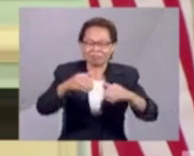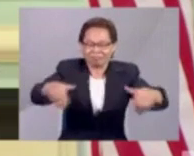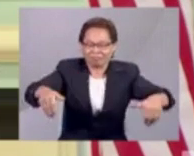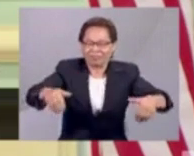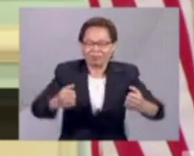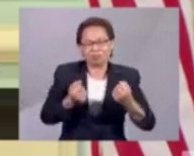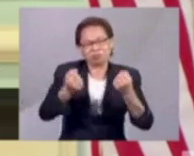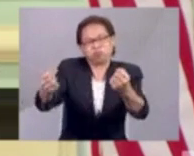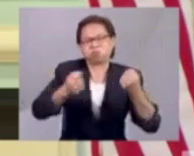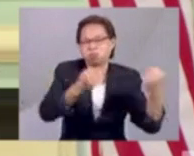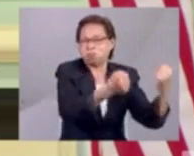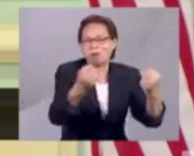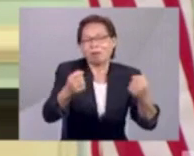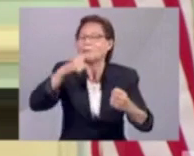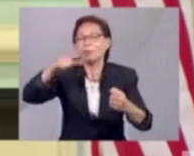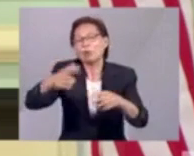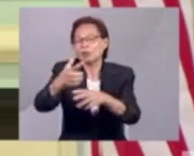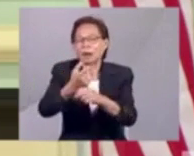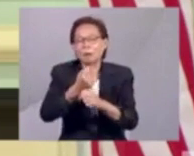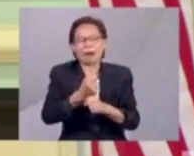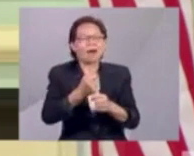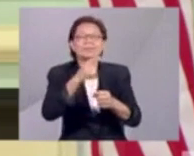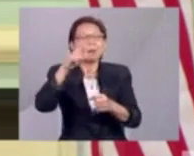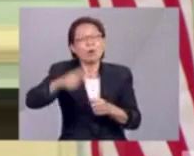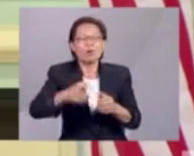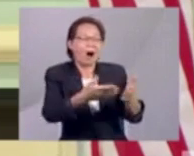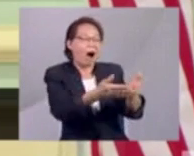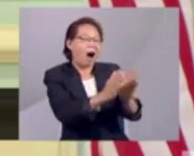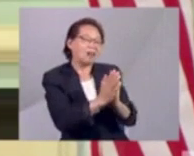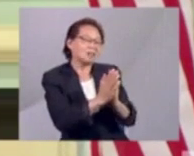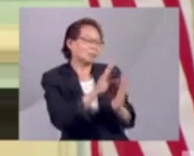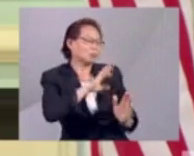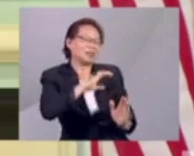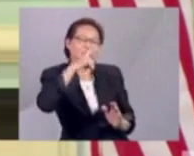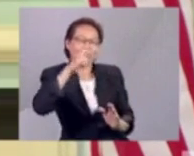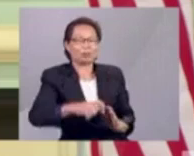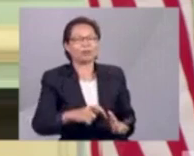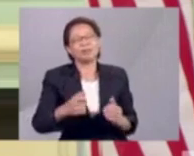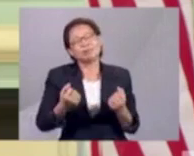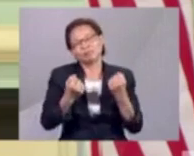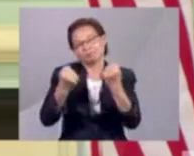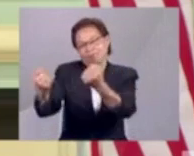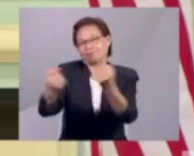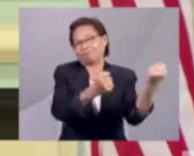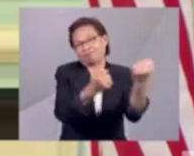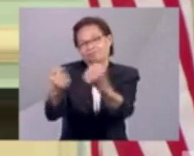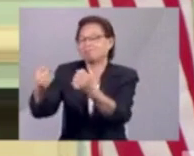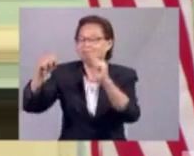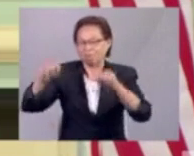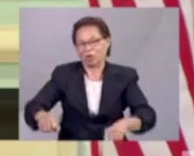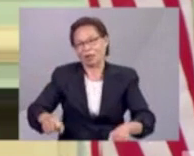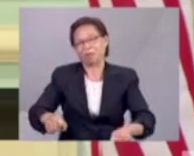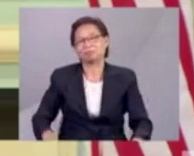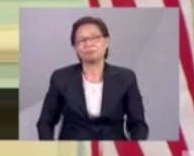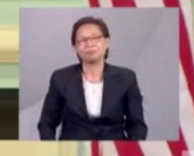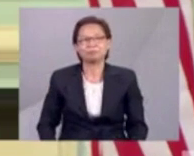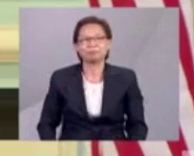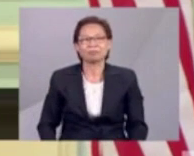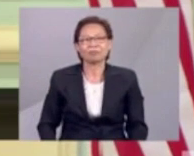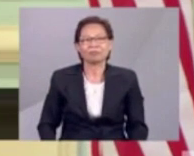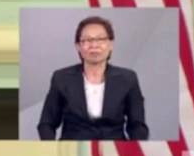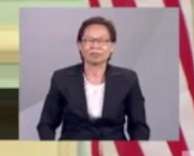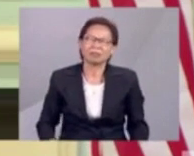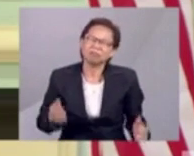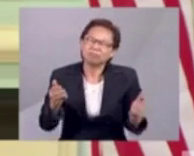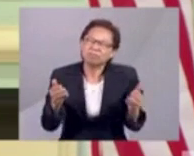untuk mendapatkan kebenaran polis, maka mereka boleh bergerak untuk merentas negeri. Saya percaya mungkin